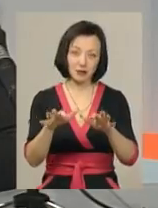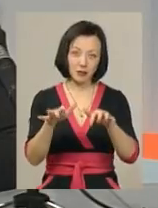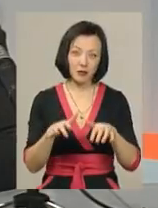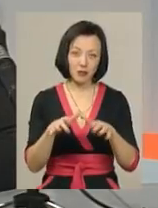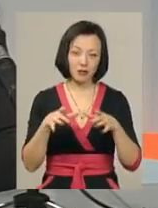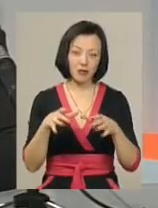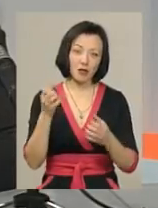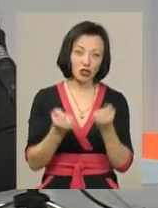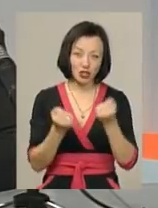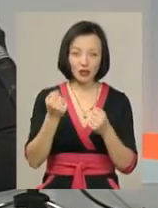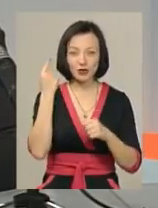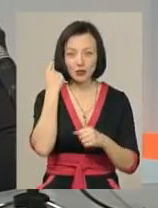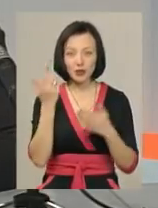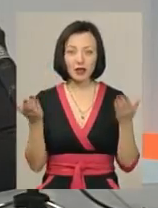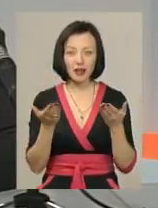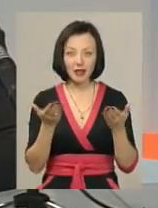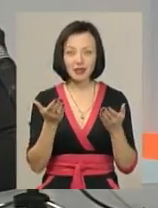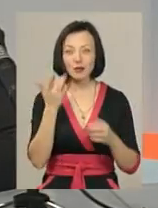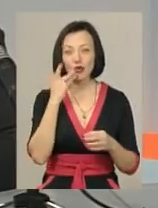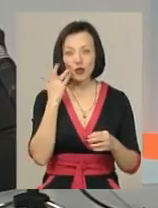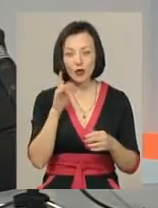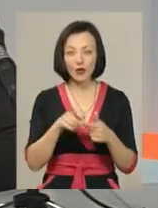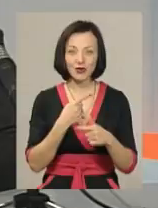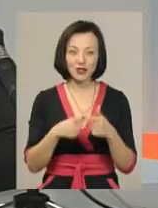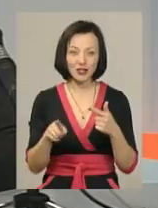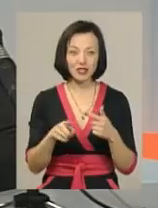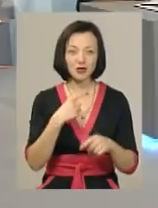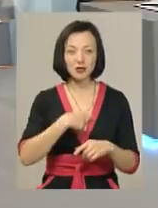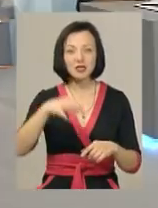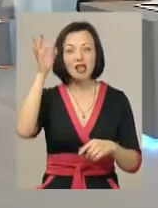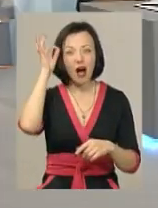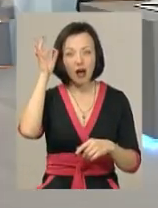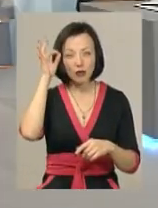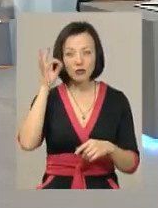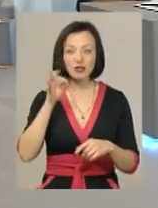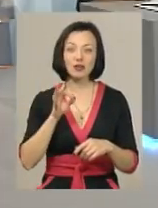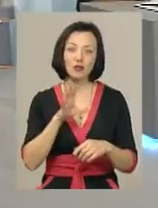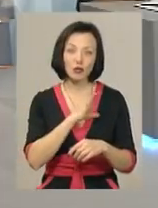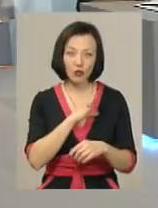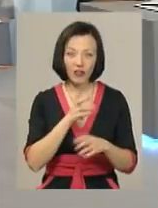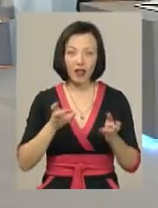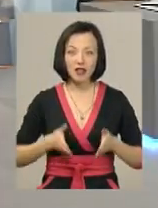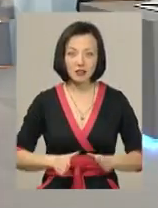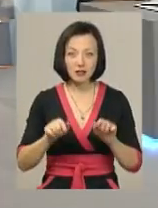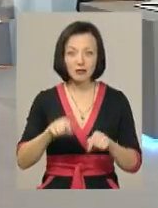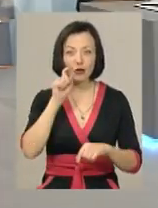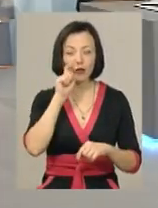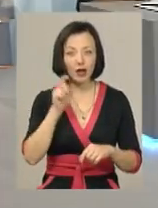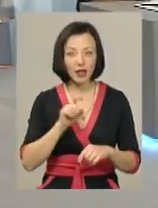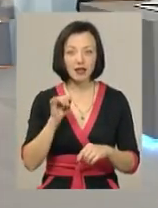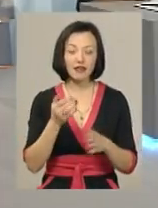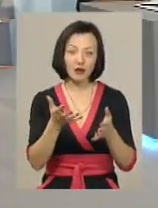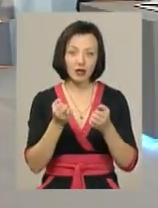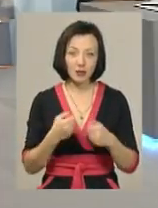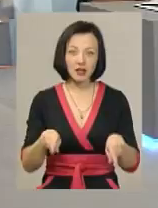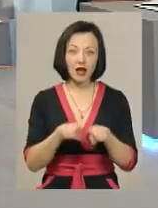програвач і буде їхати десь там по нью-йорку чи Да і згадувати що він був на Різдво в Україні І що він